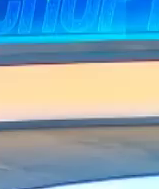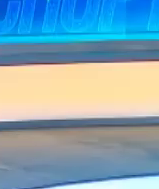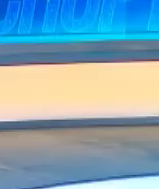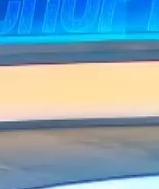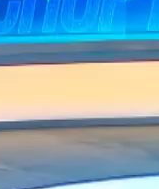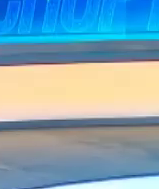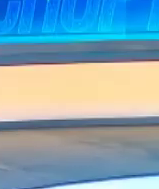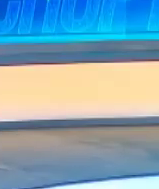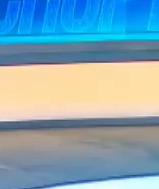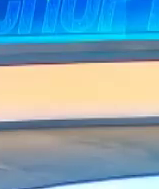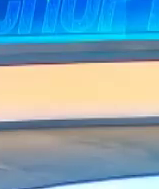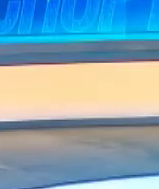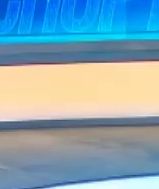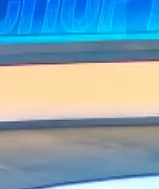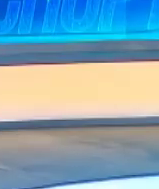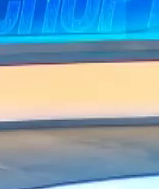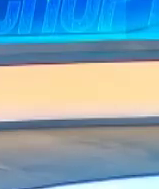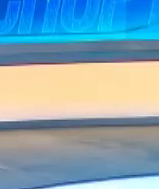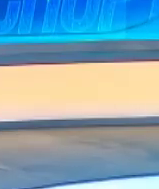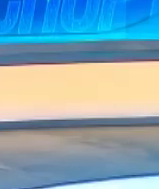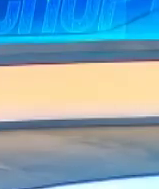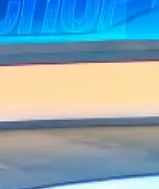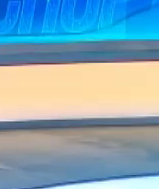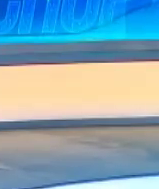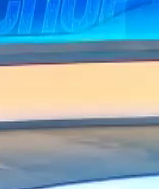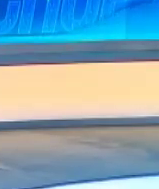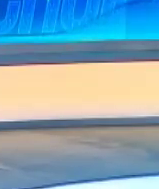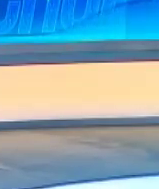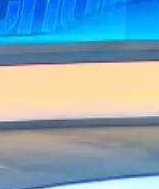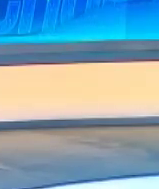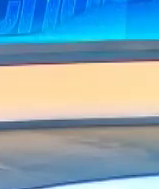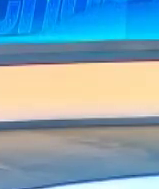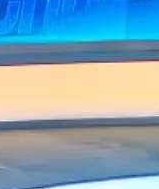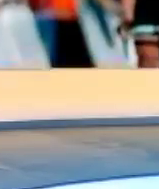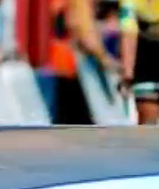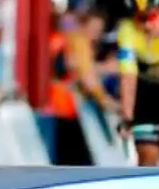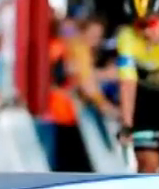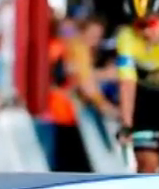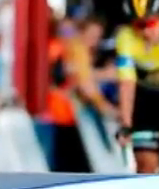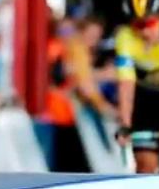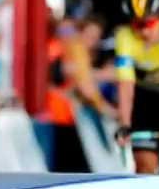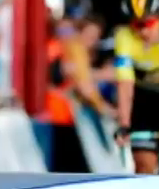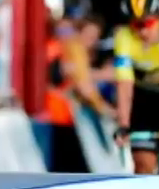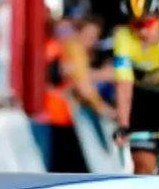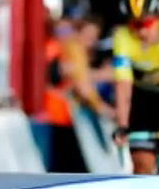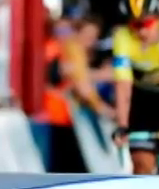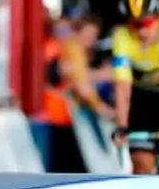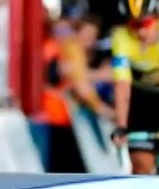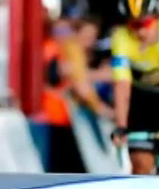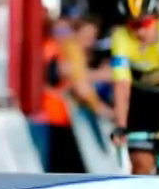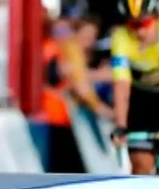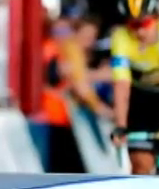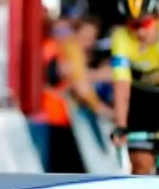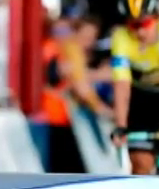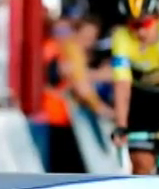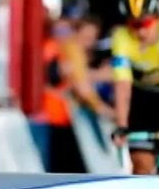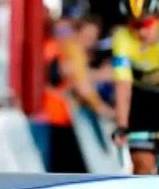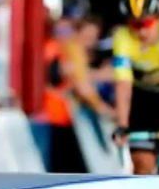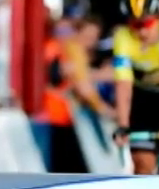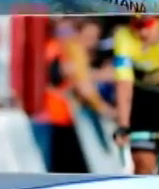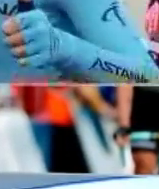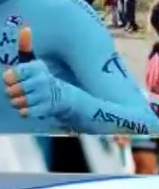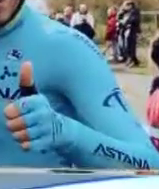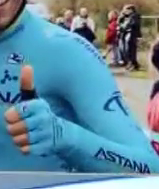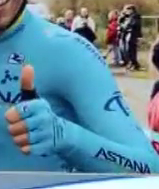Гонщик Астаны Омар Фрайли стал победителем первого этапа веломногодневки Тур Романдии. На финише он одолел итальянца